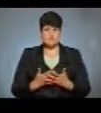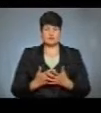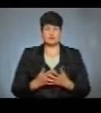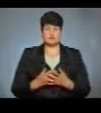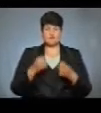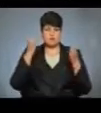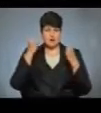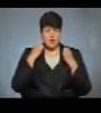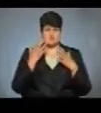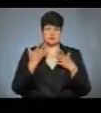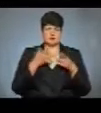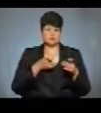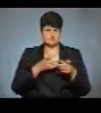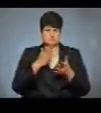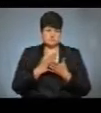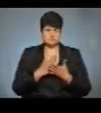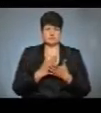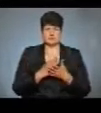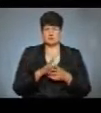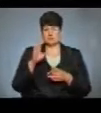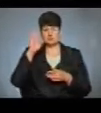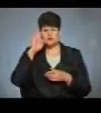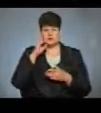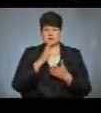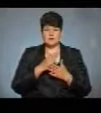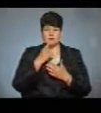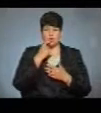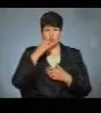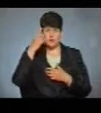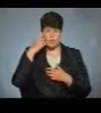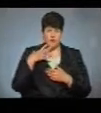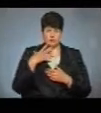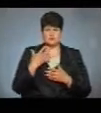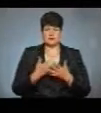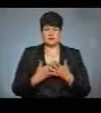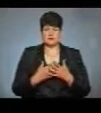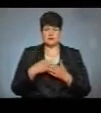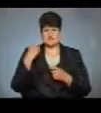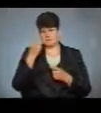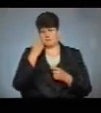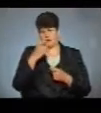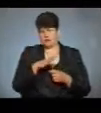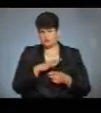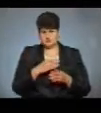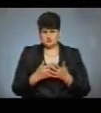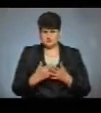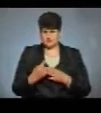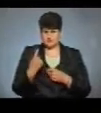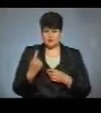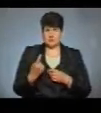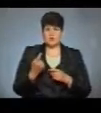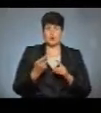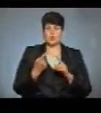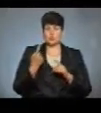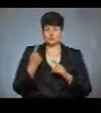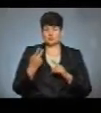з зброєю. Якийсь чоловік мав на голові кров, якийсь, напевно, в алкогольному сп'янінні. Ще одного, на одного